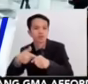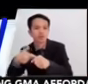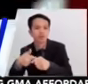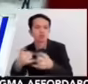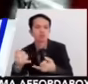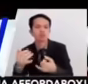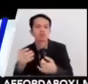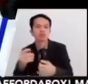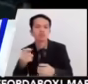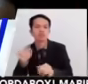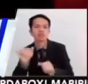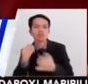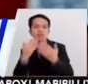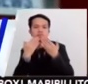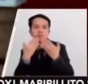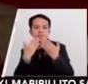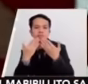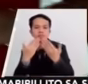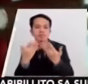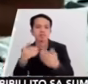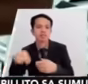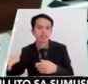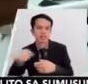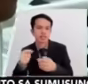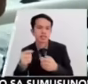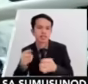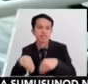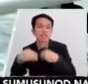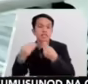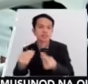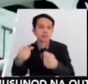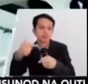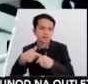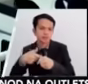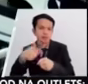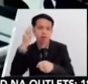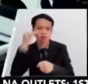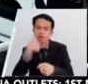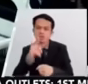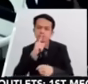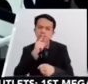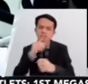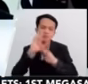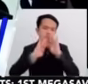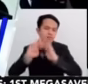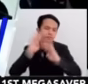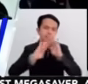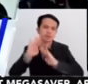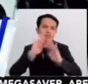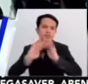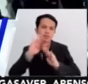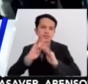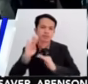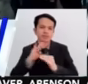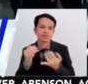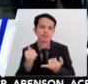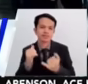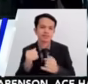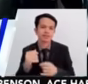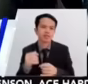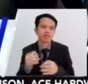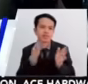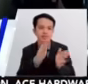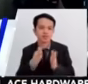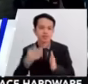nila na sila ay nabigyan ng krudo dahil talagang hirap na hirap daw sila sa kanilang operasyon dito sa pangingisda